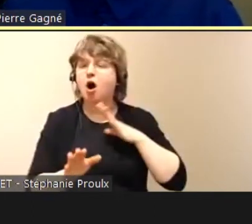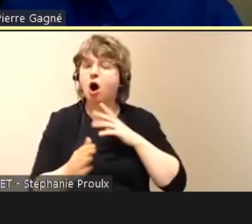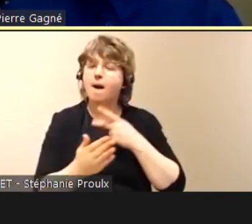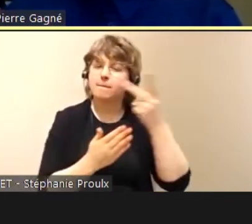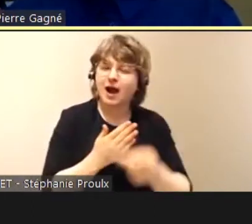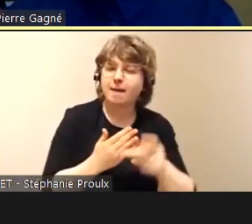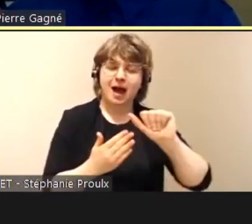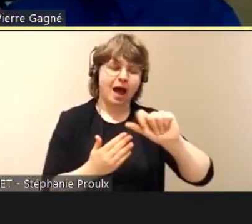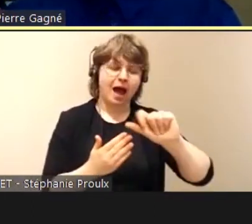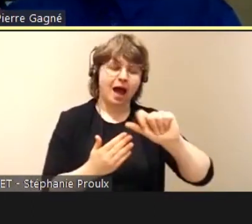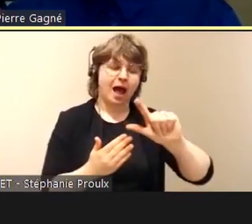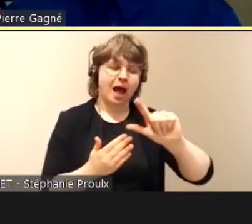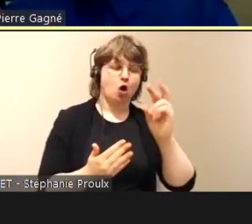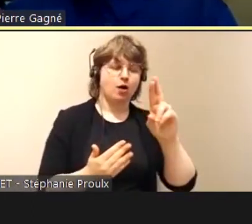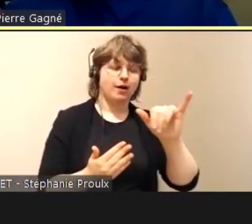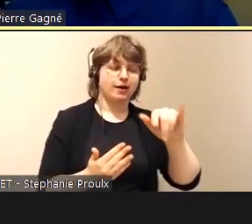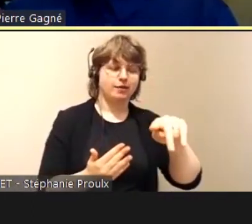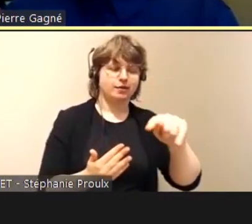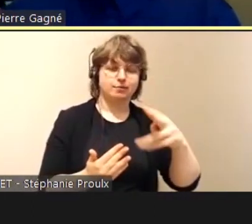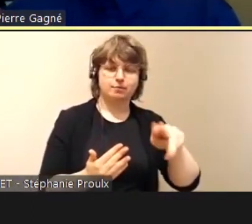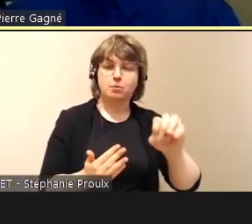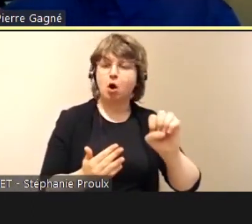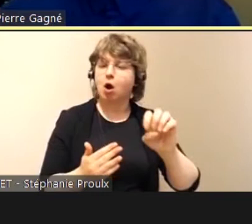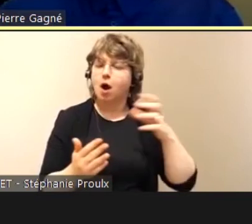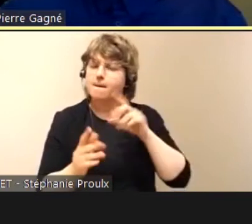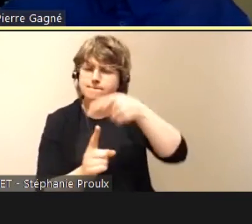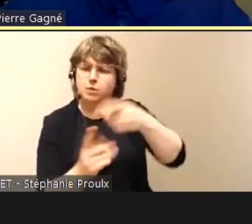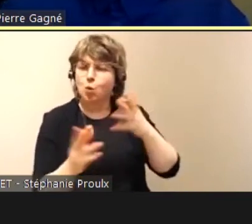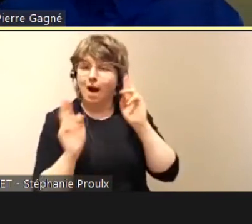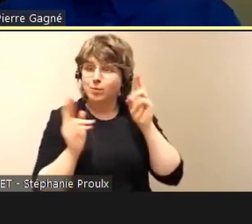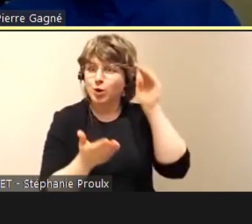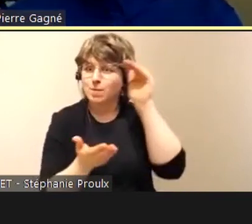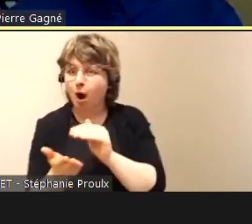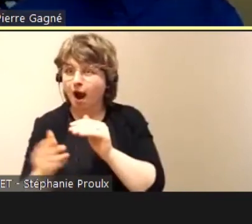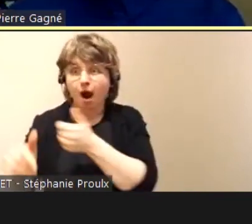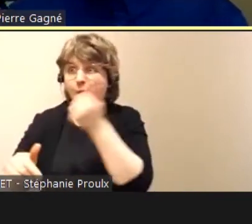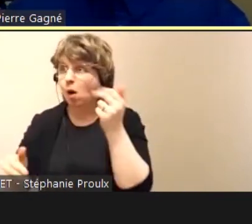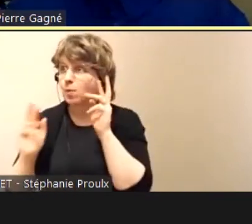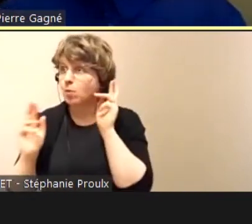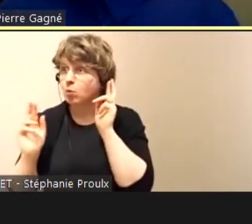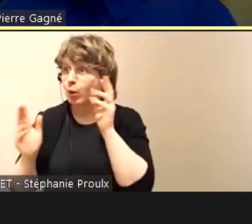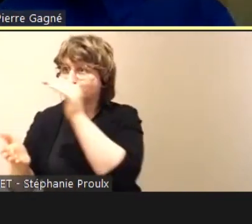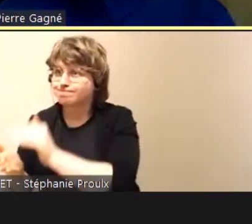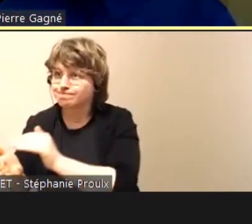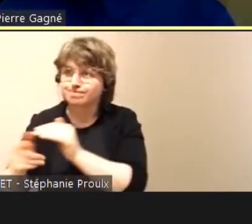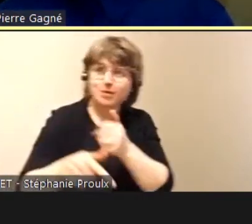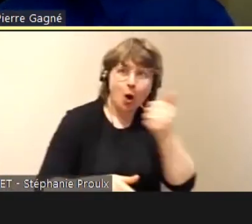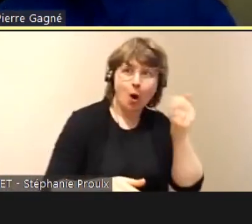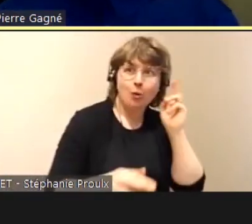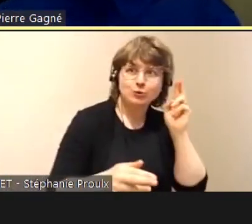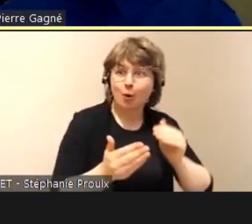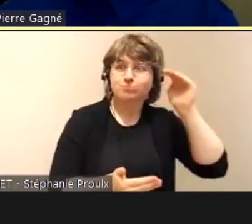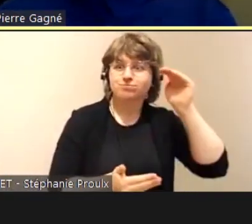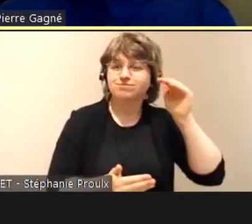algorithmes qui sont là pour réduire le bruit. Ronald en a parlé un petit peu tantôt, puis je vais en parler beaucoup parce que c'est probablement un des